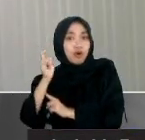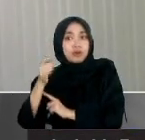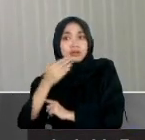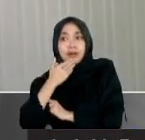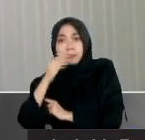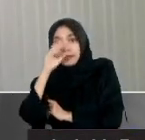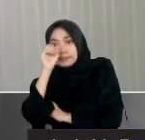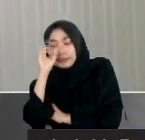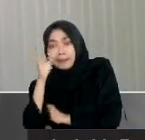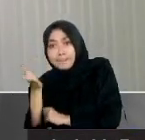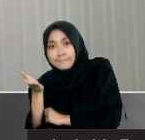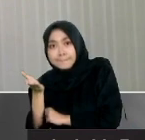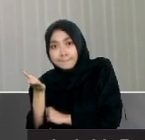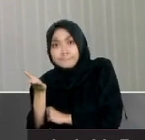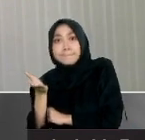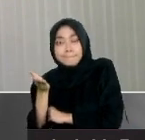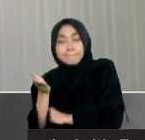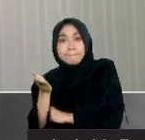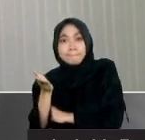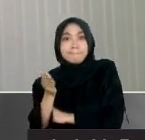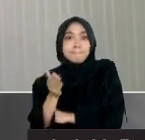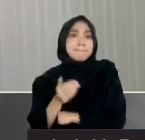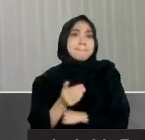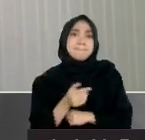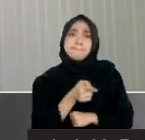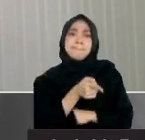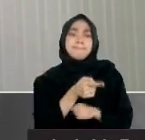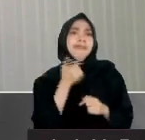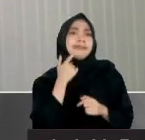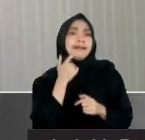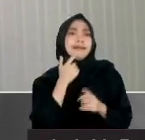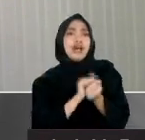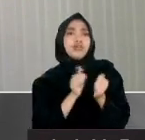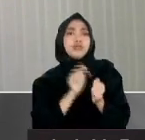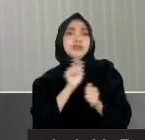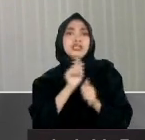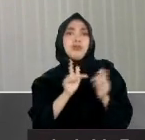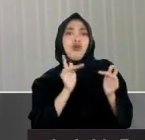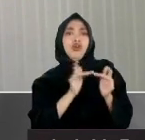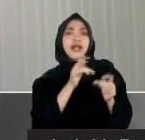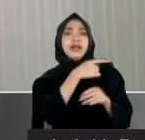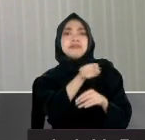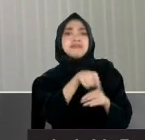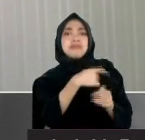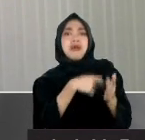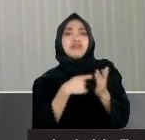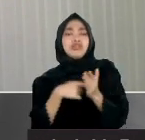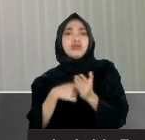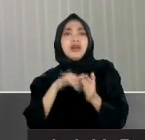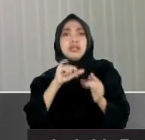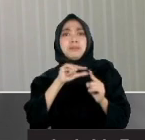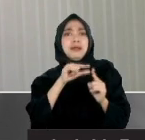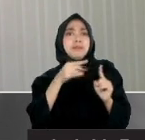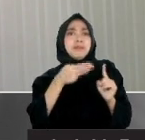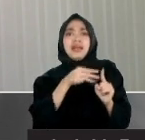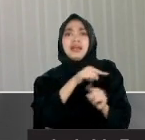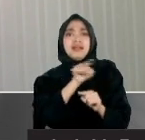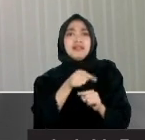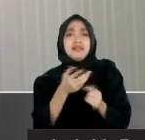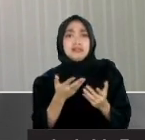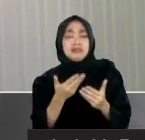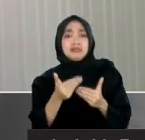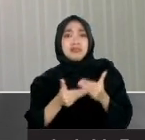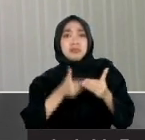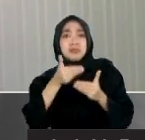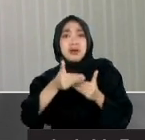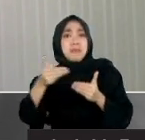Ferdi. Pertama-tama ya, terkait dengan kasus pinjaman online yang menjerat ratusan mahasiswa di Bogor ini, apakah